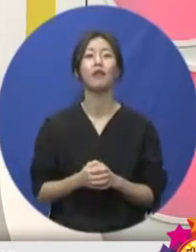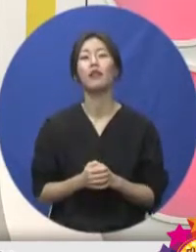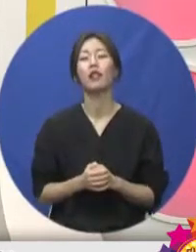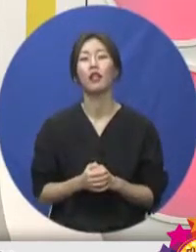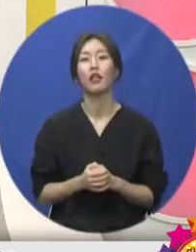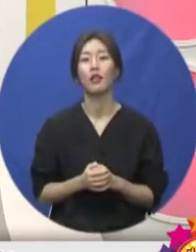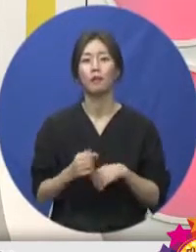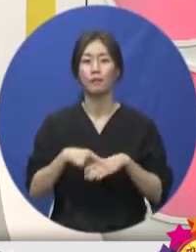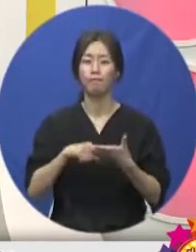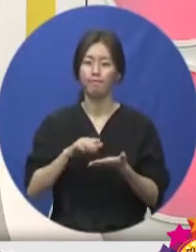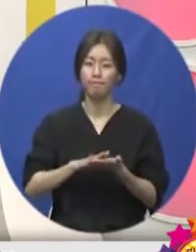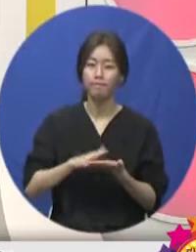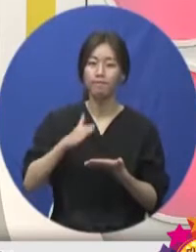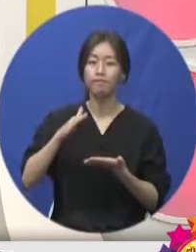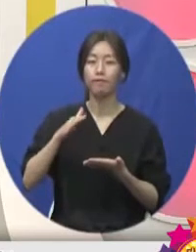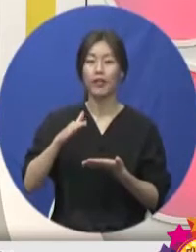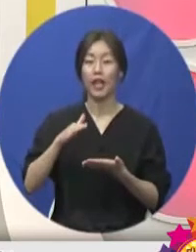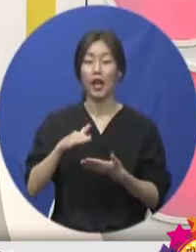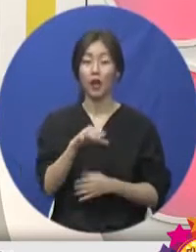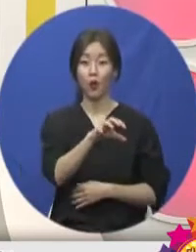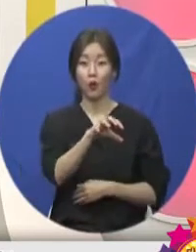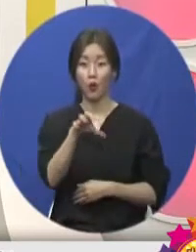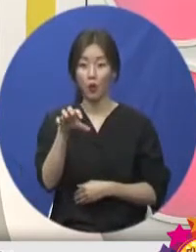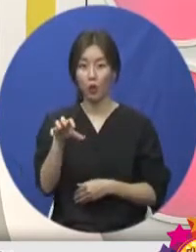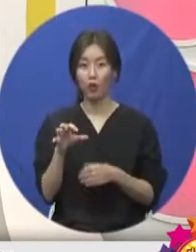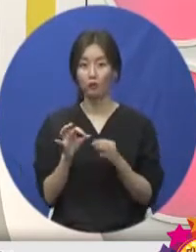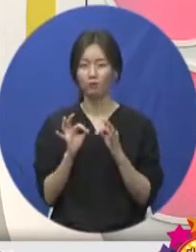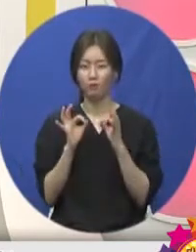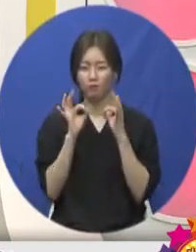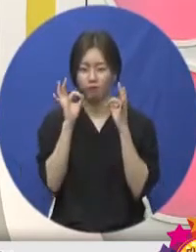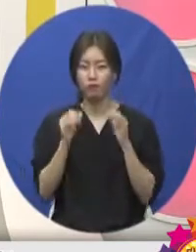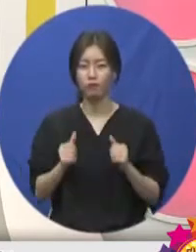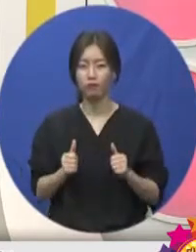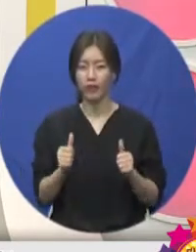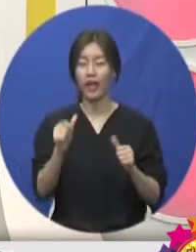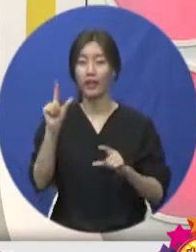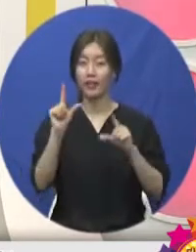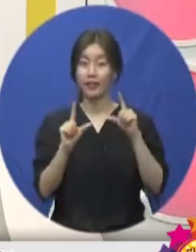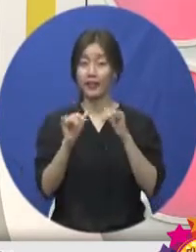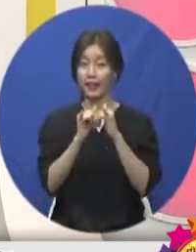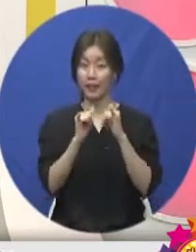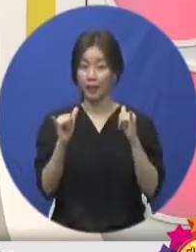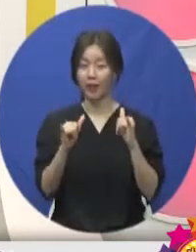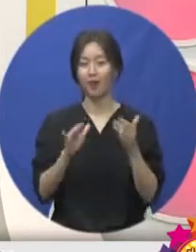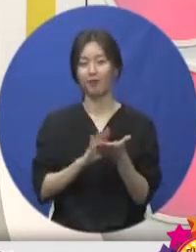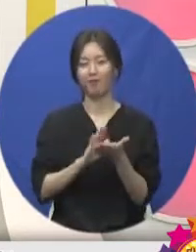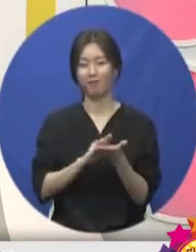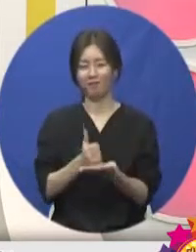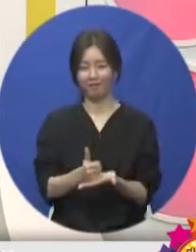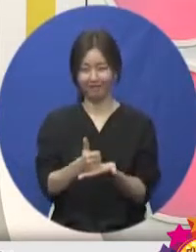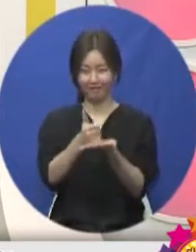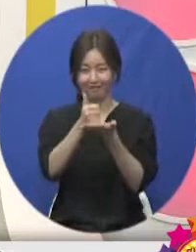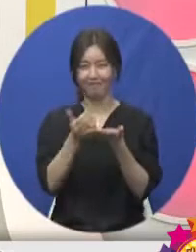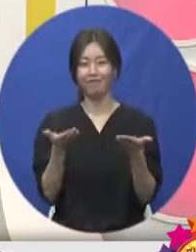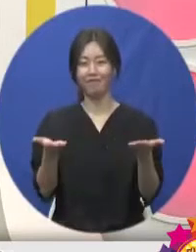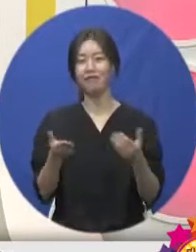이렇게 뜨거운 열정으로 각자의 위치에서 노력하시는 분들에게 네. 존경의 박수를 보내고 네. 싶습니다. 그렇습니다.